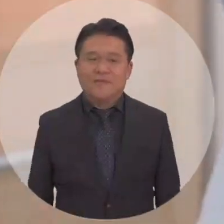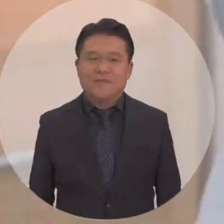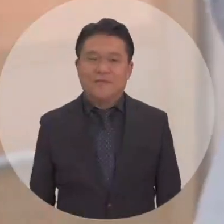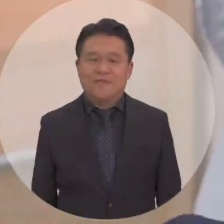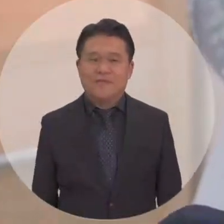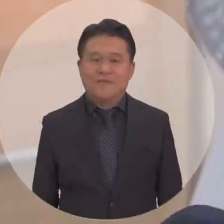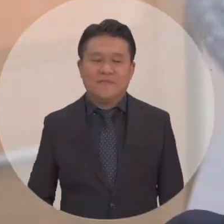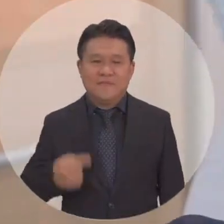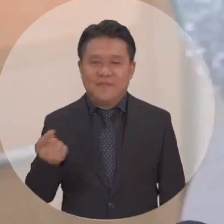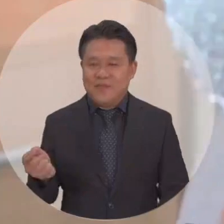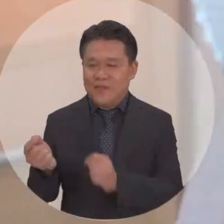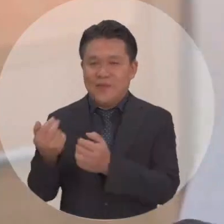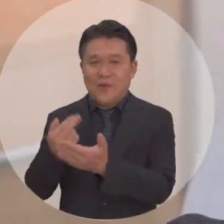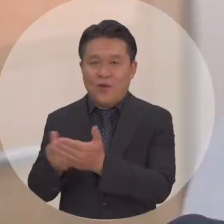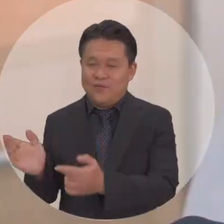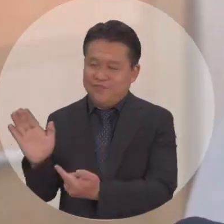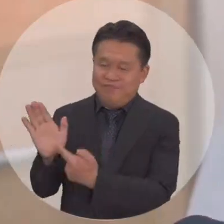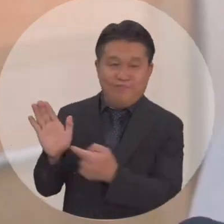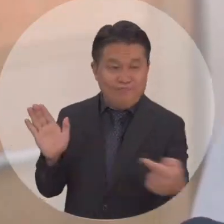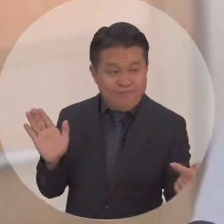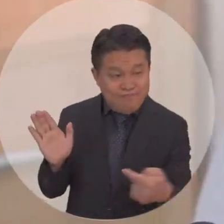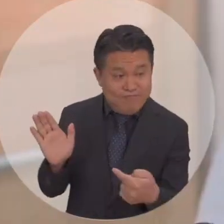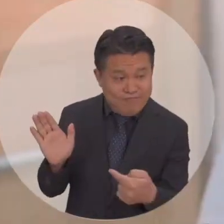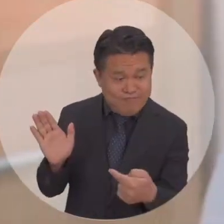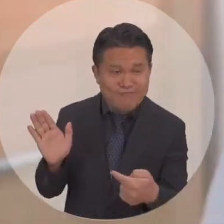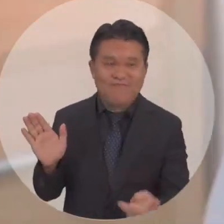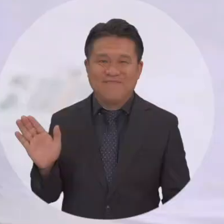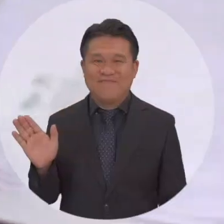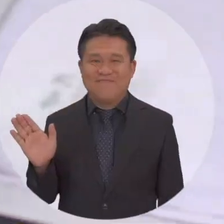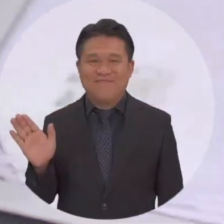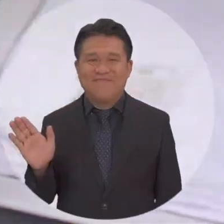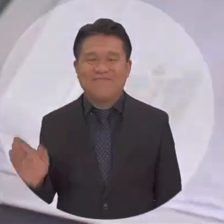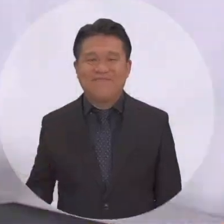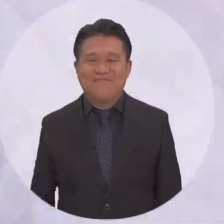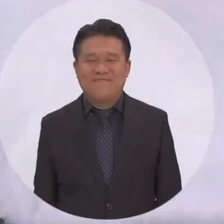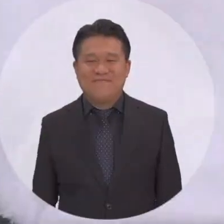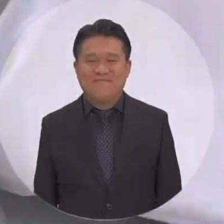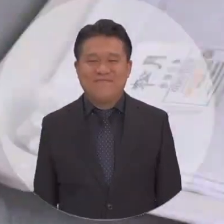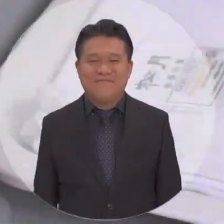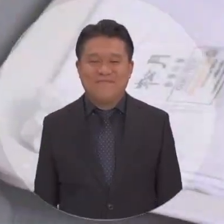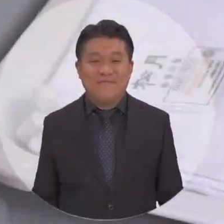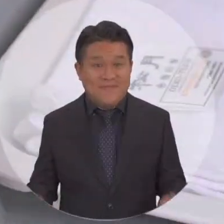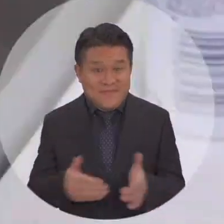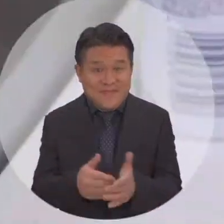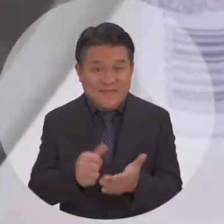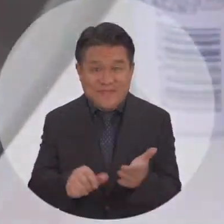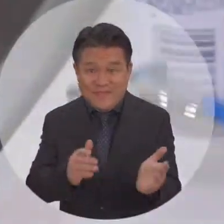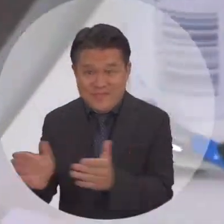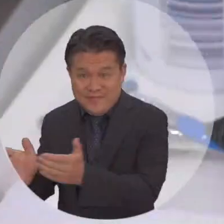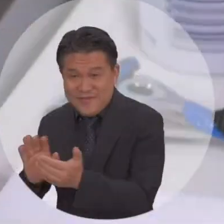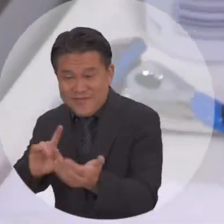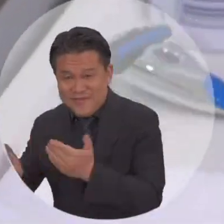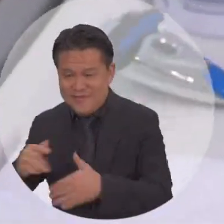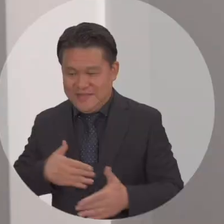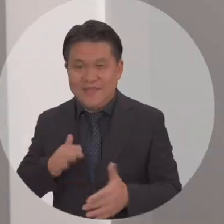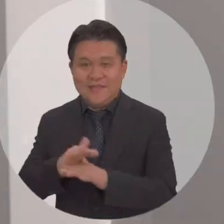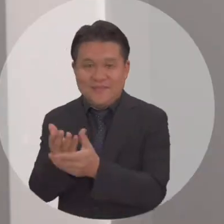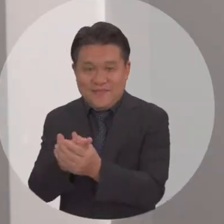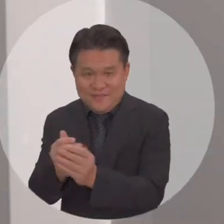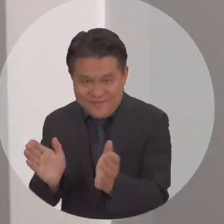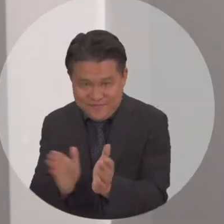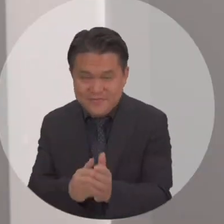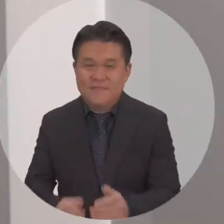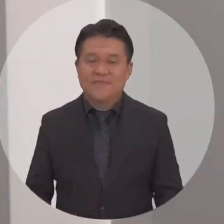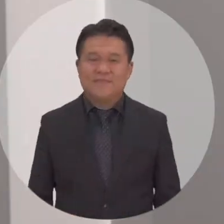대상자에게 거울을 보여줍니다. 사용한 물건을 정리하고 손을